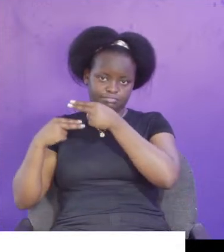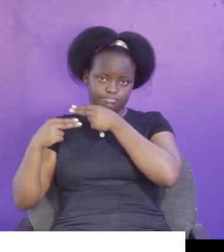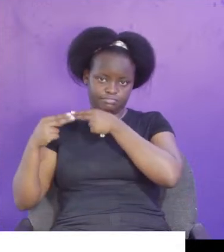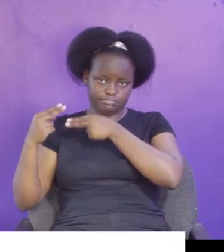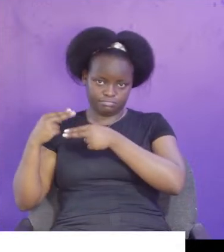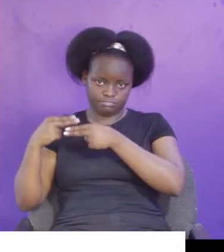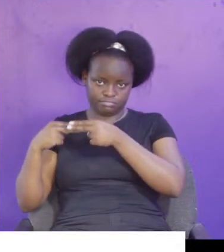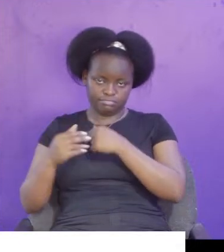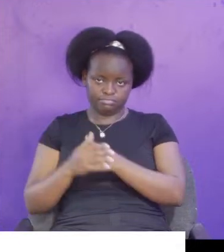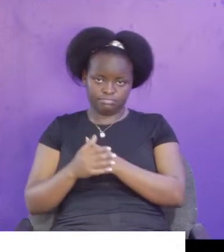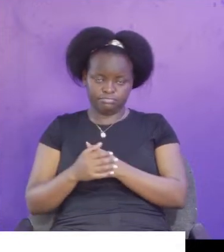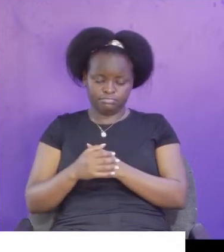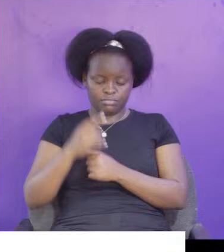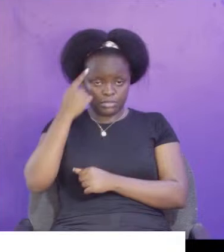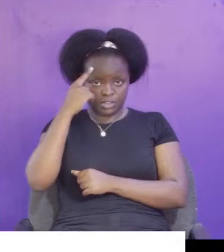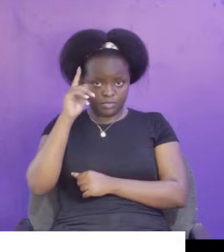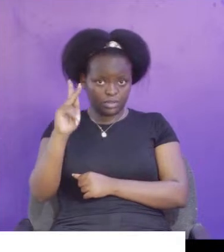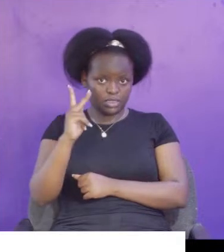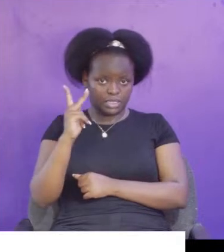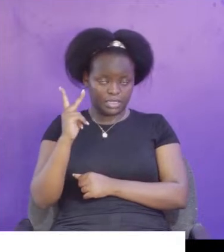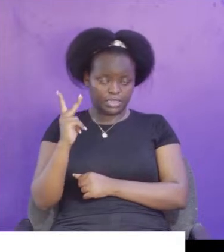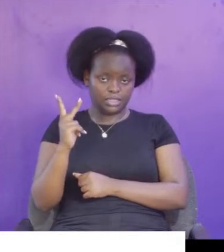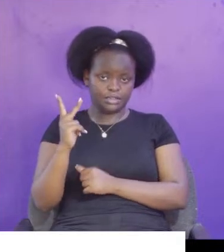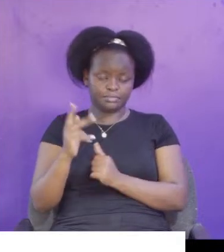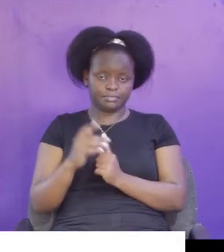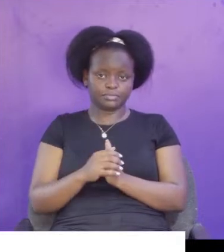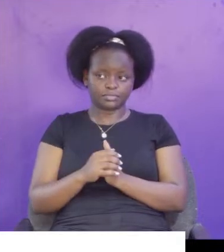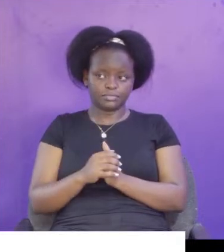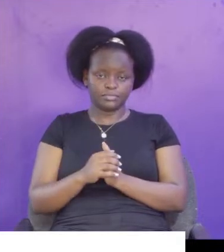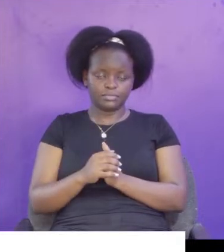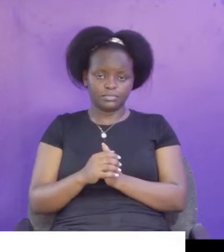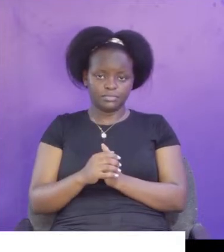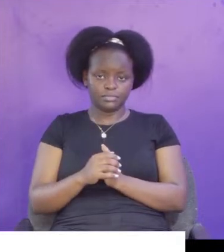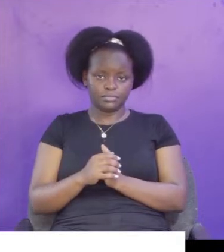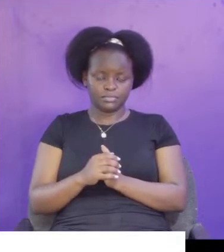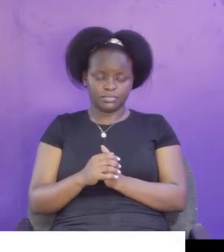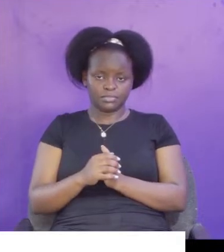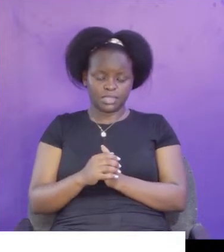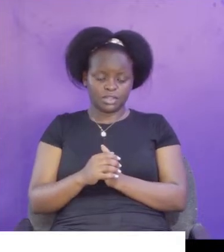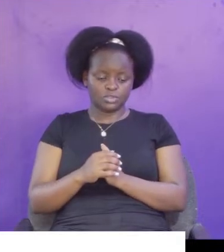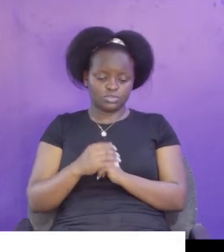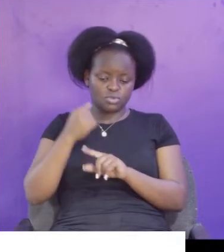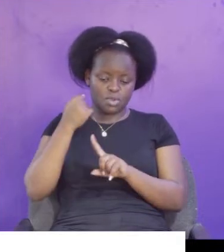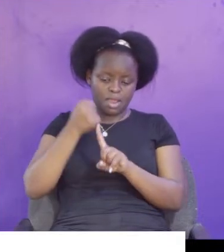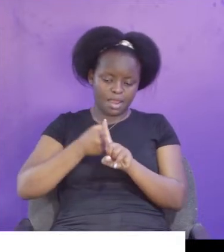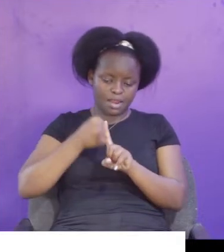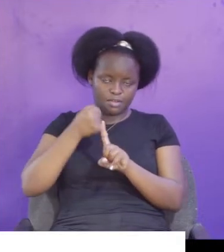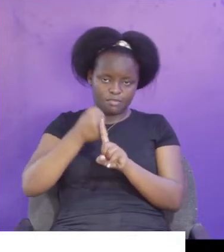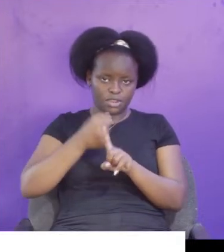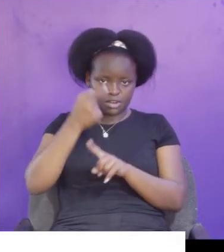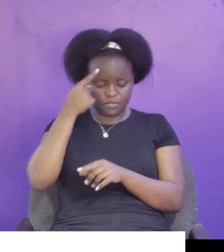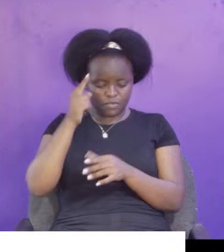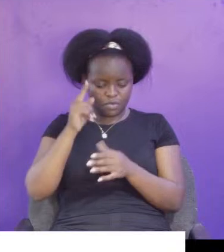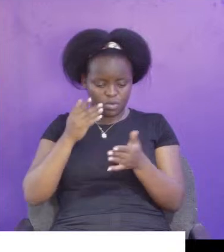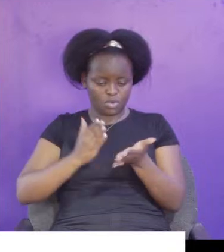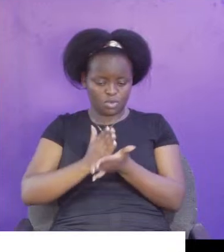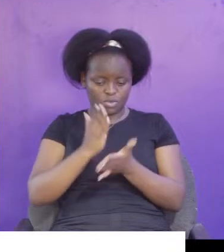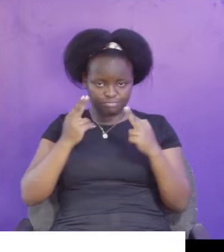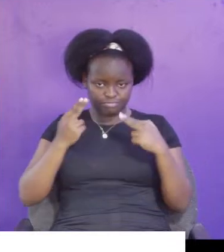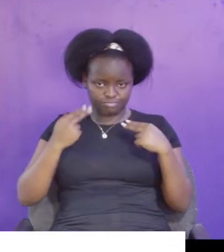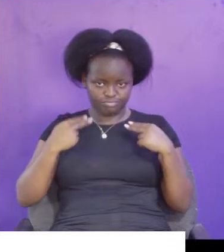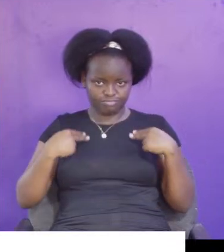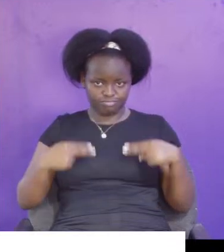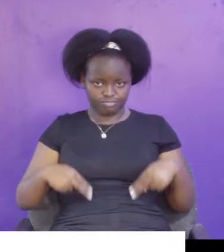ya Kenya ya kutetea haki za kibinadamu na haki za wananchi wote